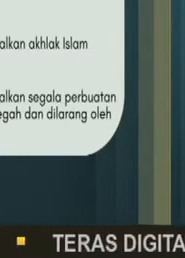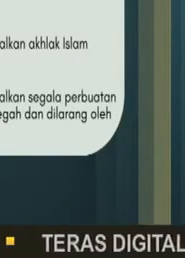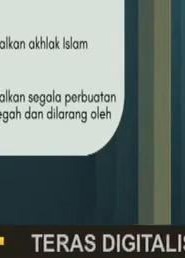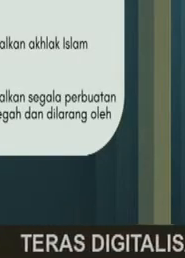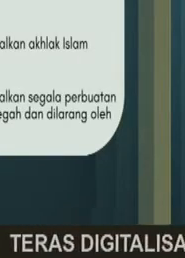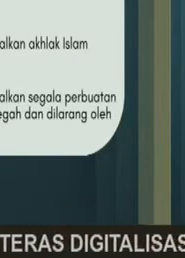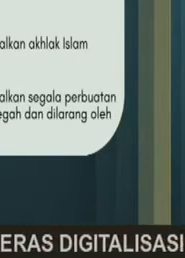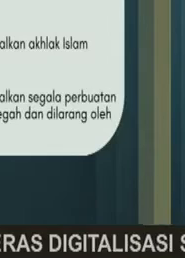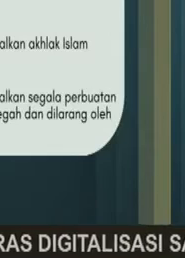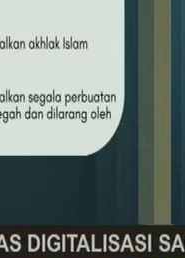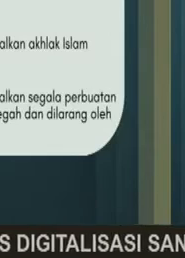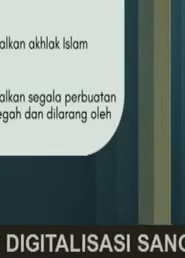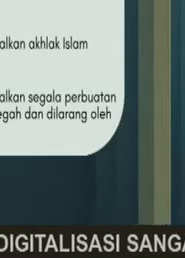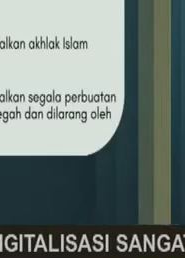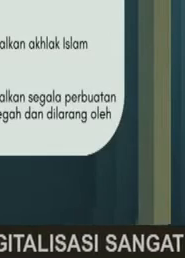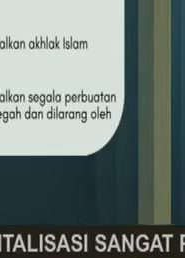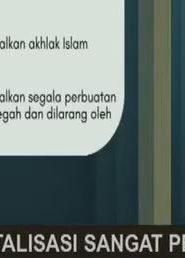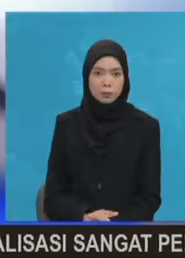ketakwaan dan ketaatan